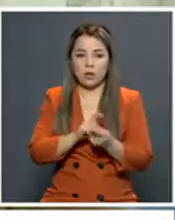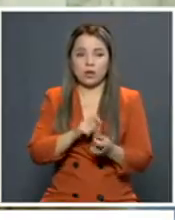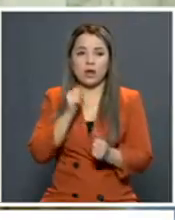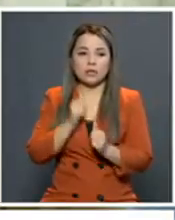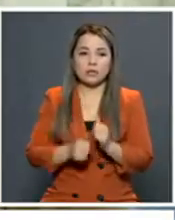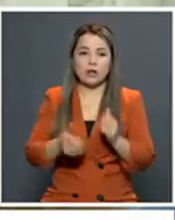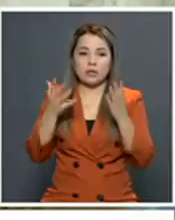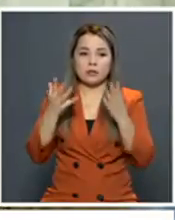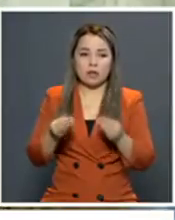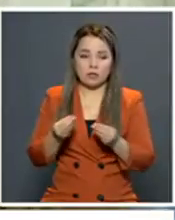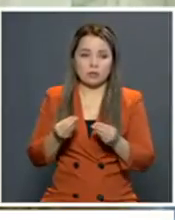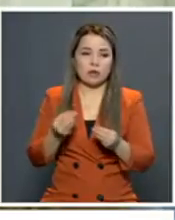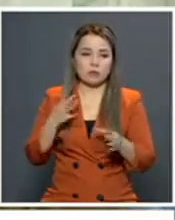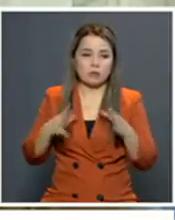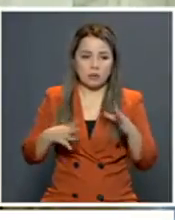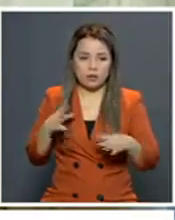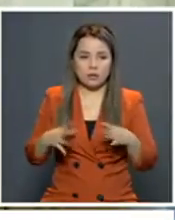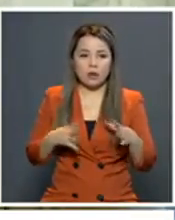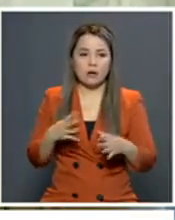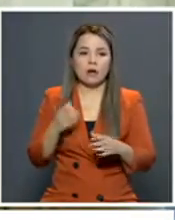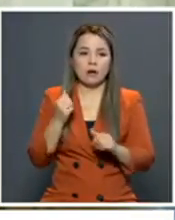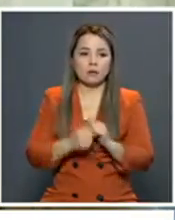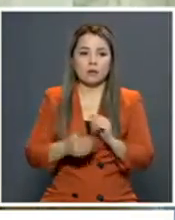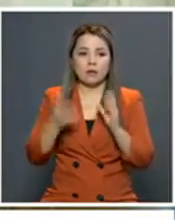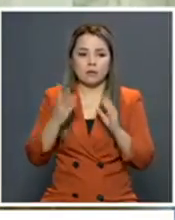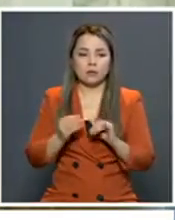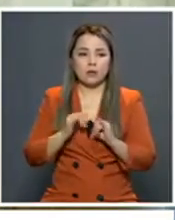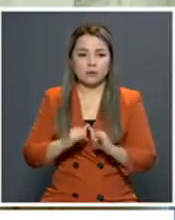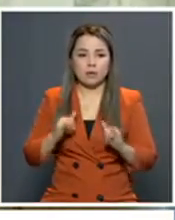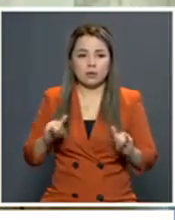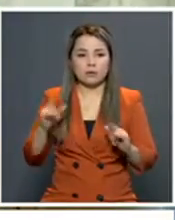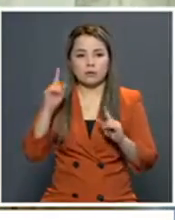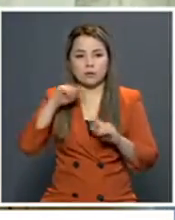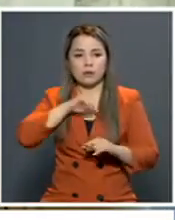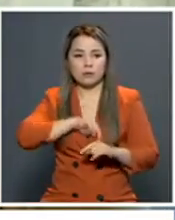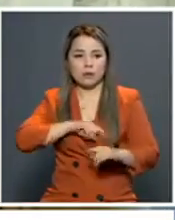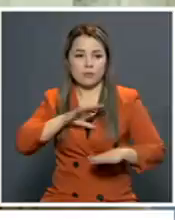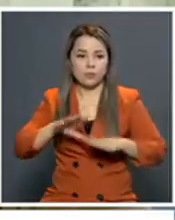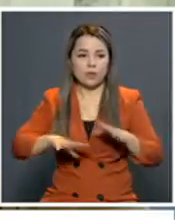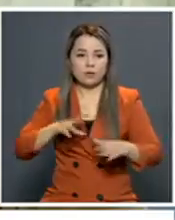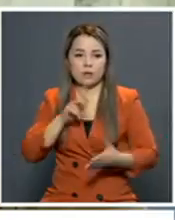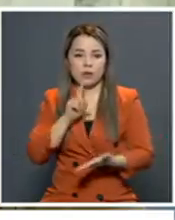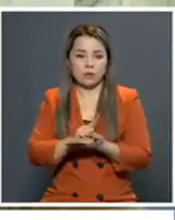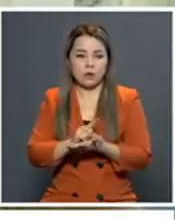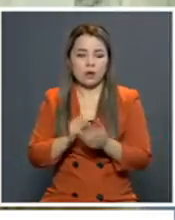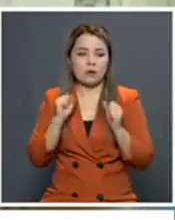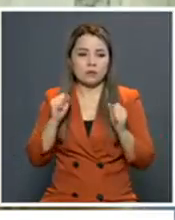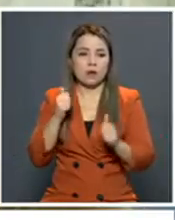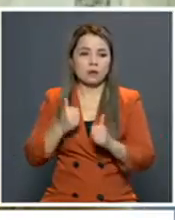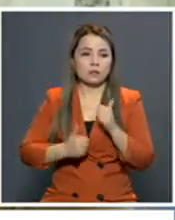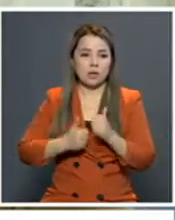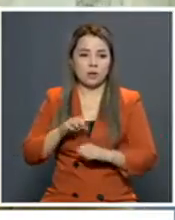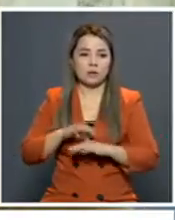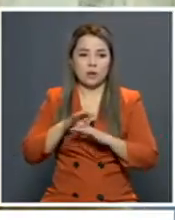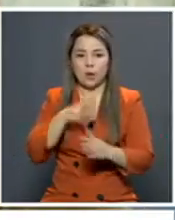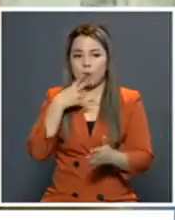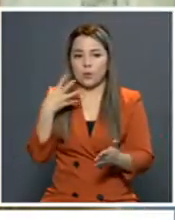жаттығу, күнде қарасын қарсыластар өсіп баратыр. Сонымен жарысып,